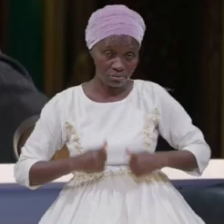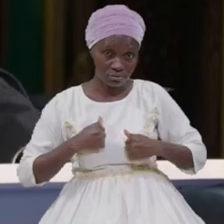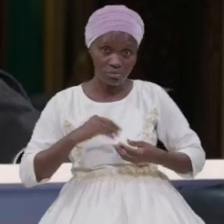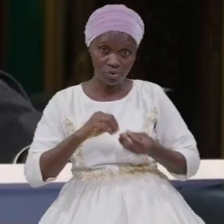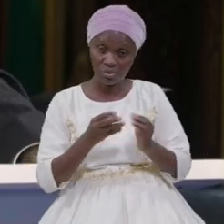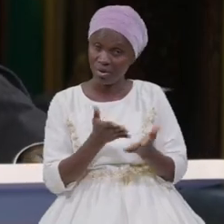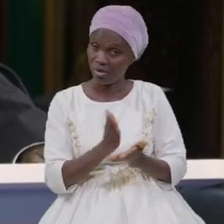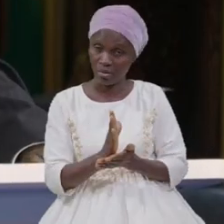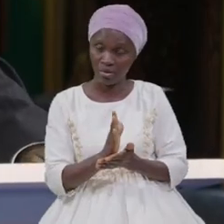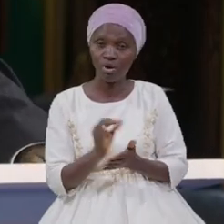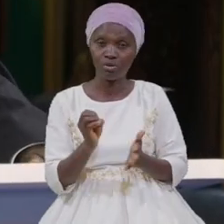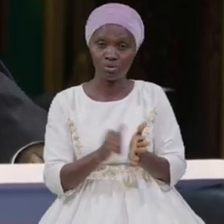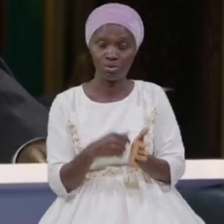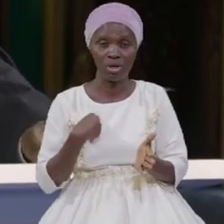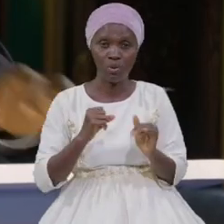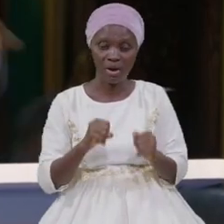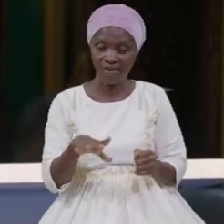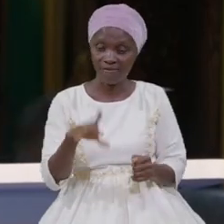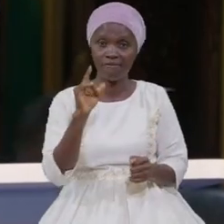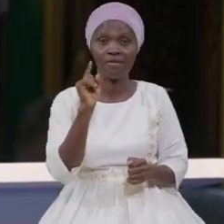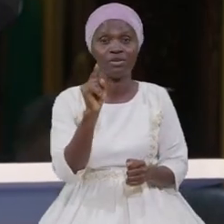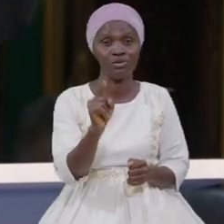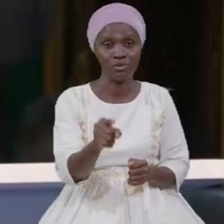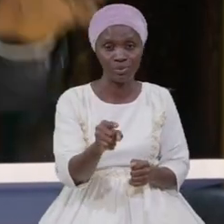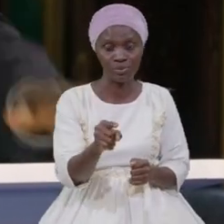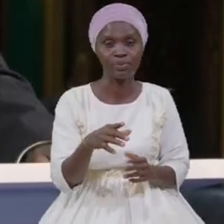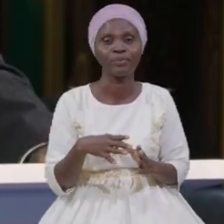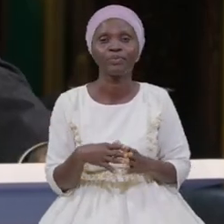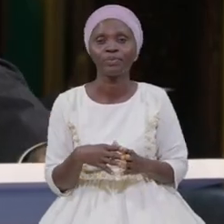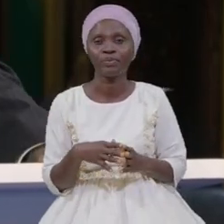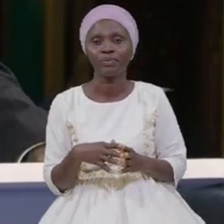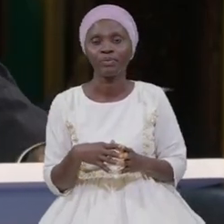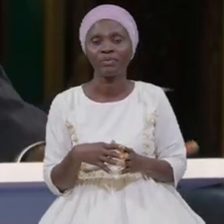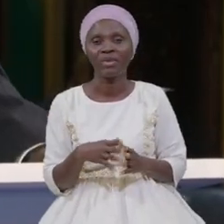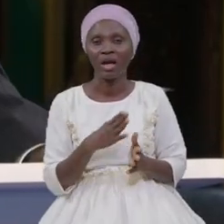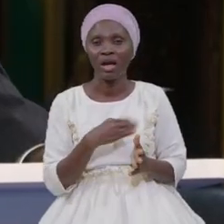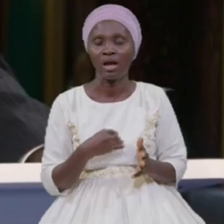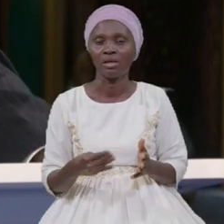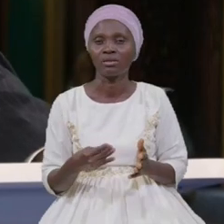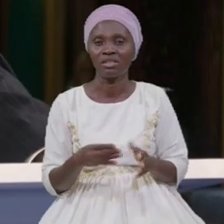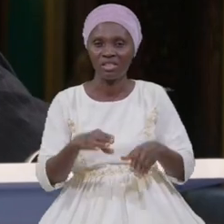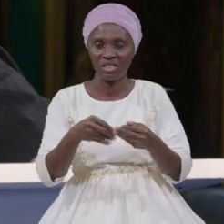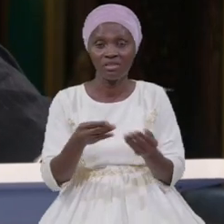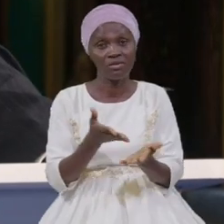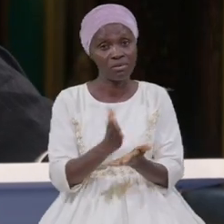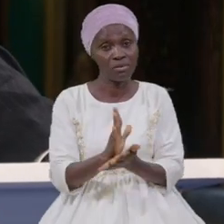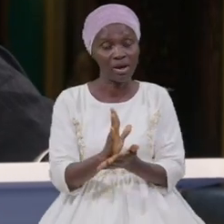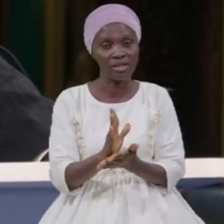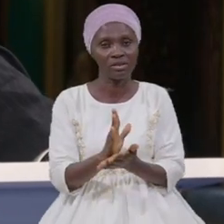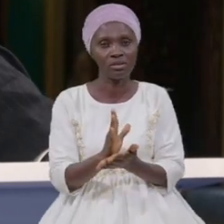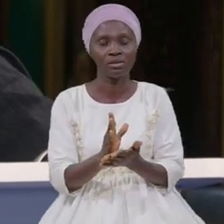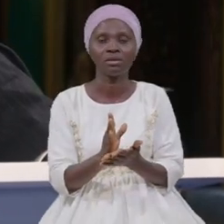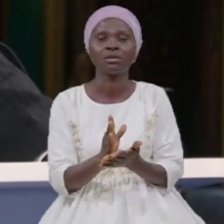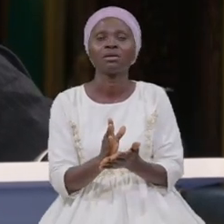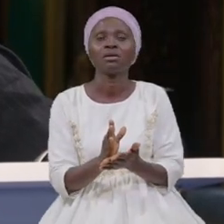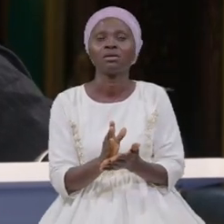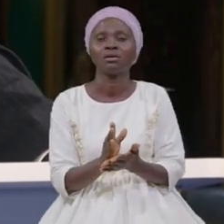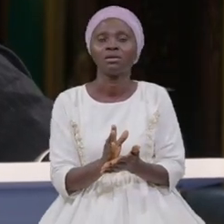retrouver facilement. Donc partout nous sommes, dans nos districts, dans nos églises, dans nos régions, dans nos